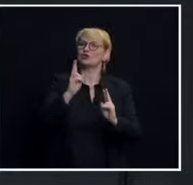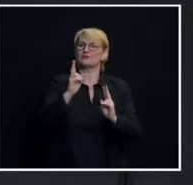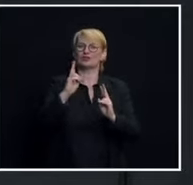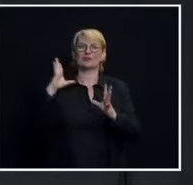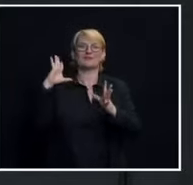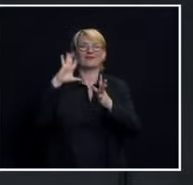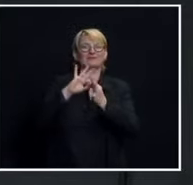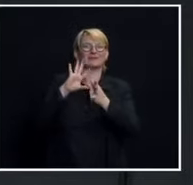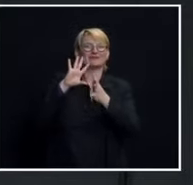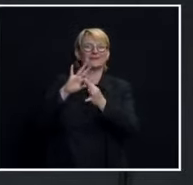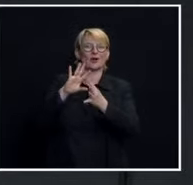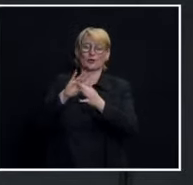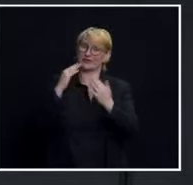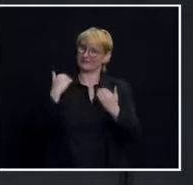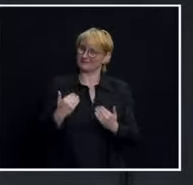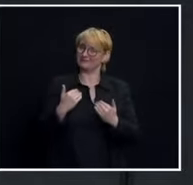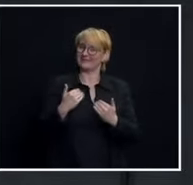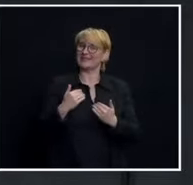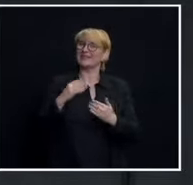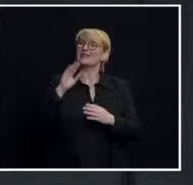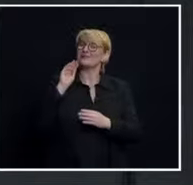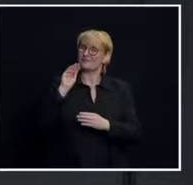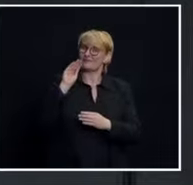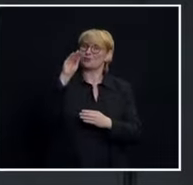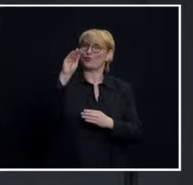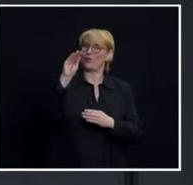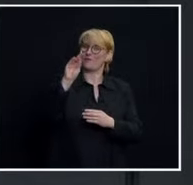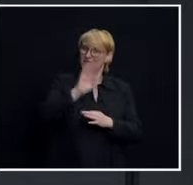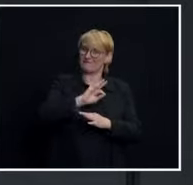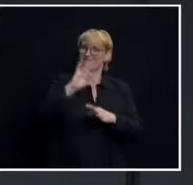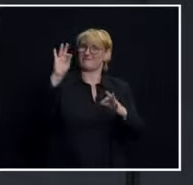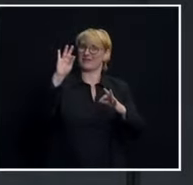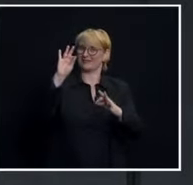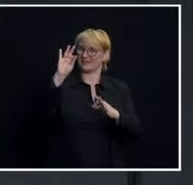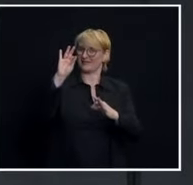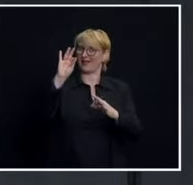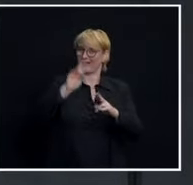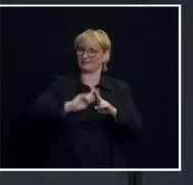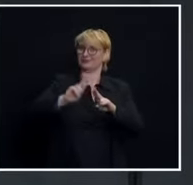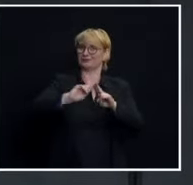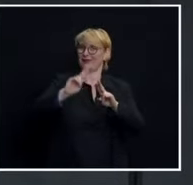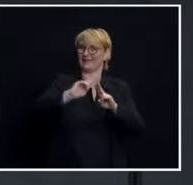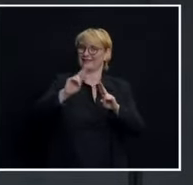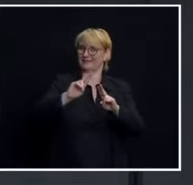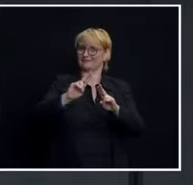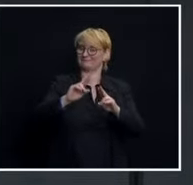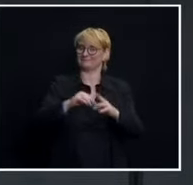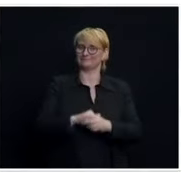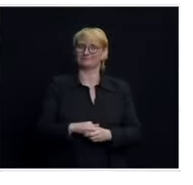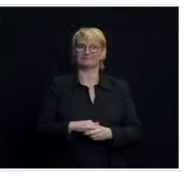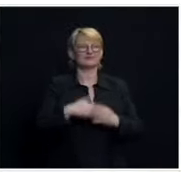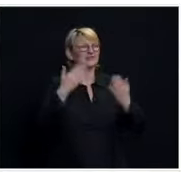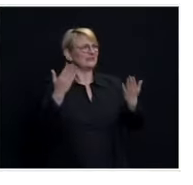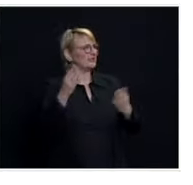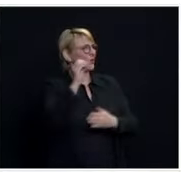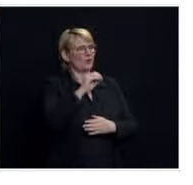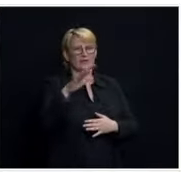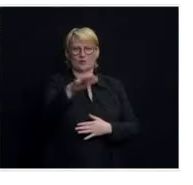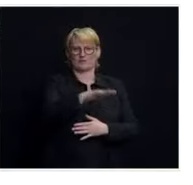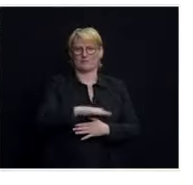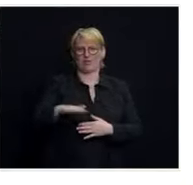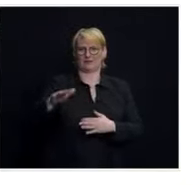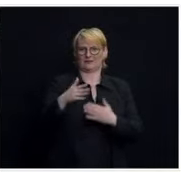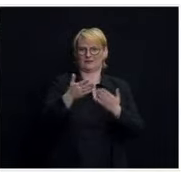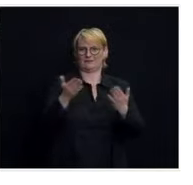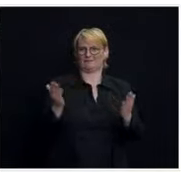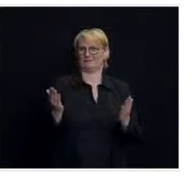jedenfalls, zum besseren Wissen bei der Gestaltung unserer Zukunft. Hier am Odeonsplatz können